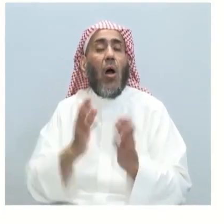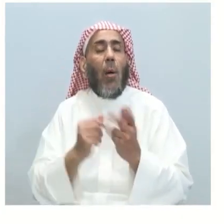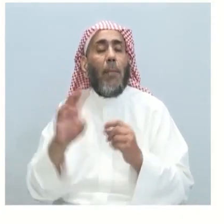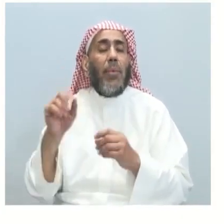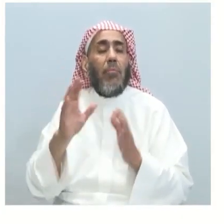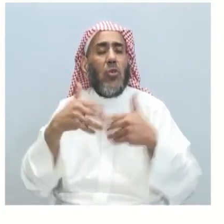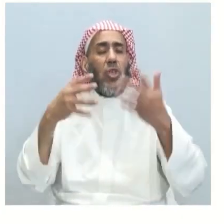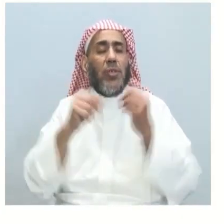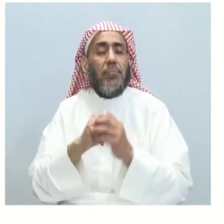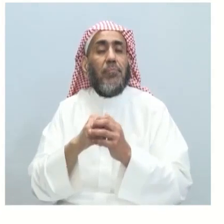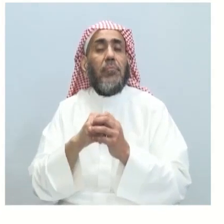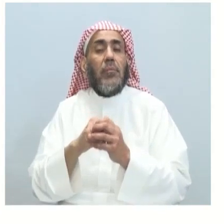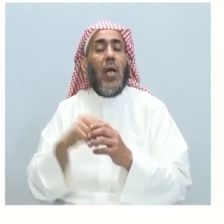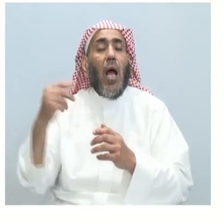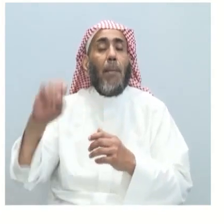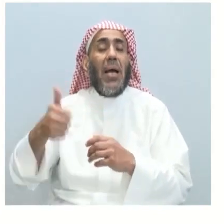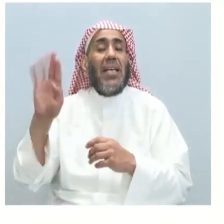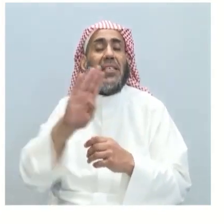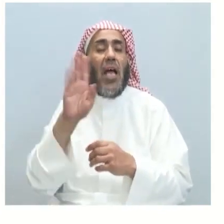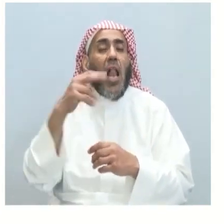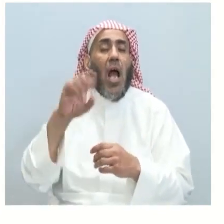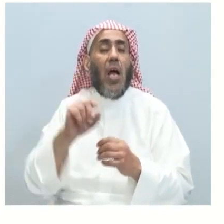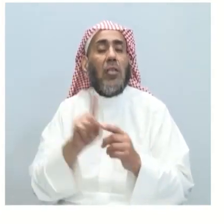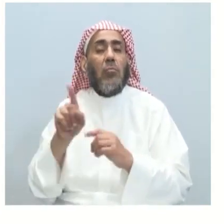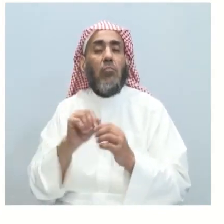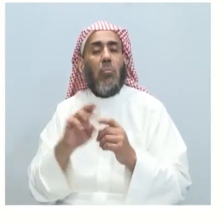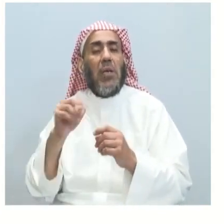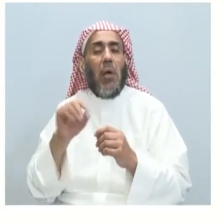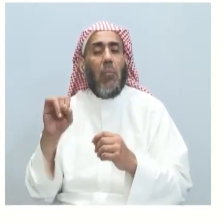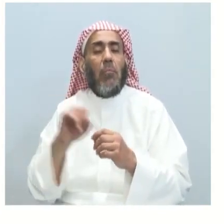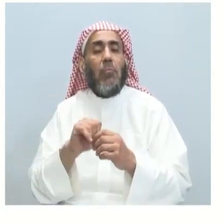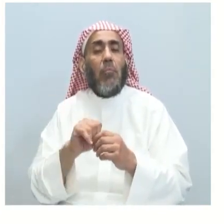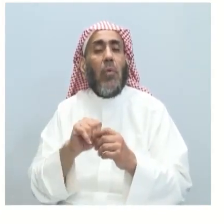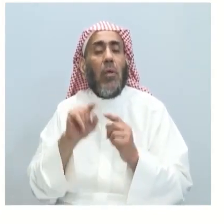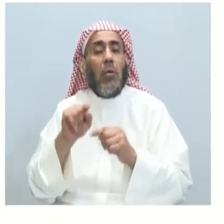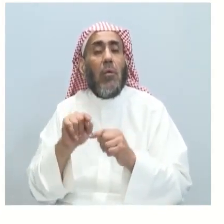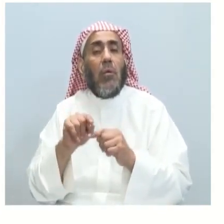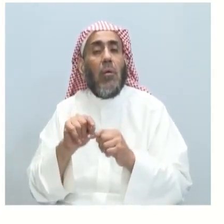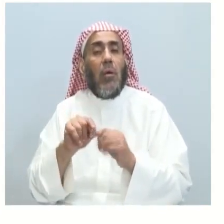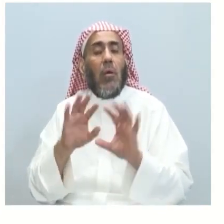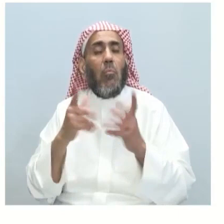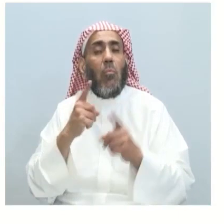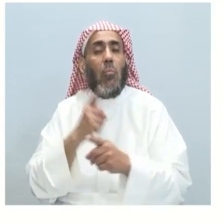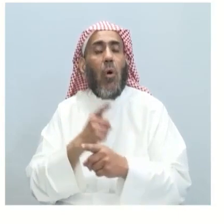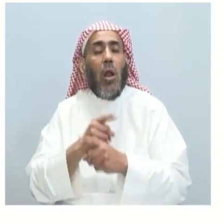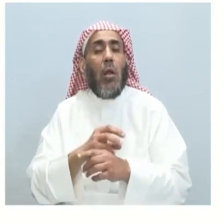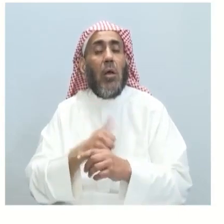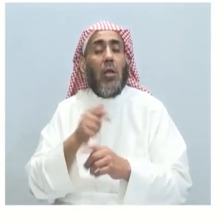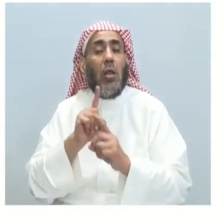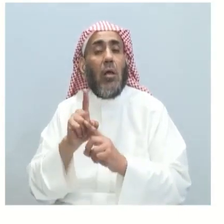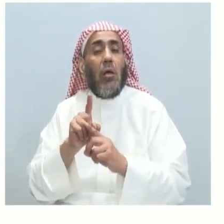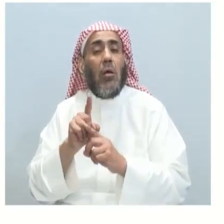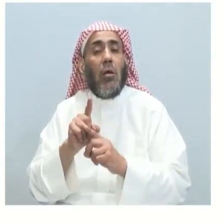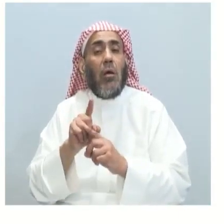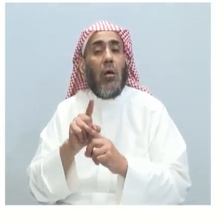ابيات التي ظهر فيها عباس العقاد عباس العقاد طبعا ما ادري انا استطيع ان ارى ان